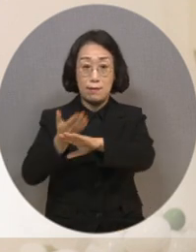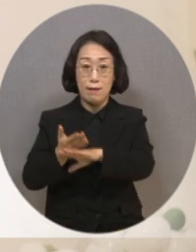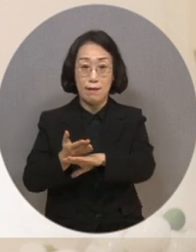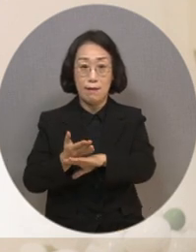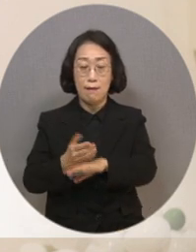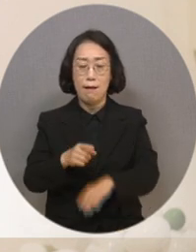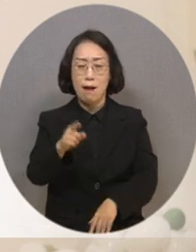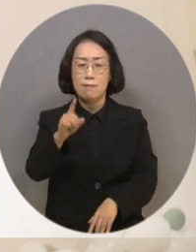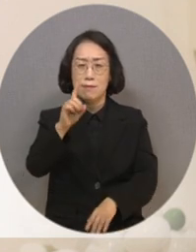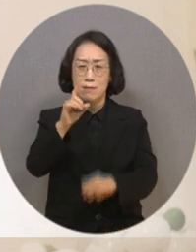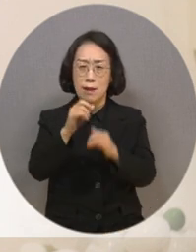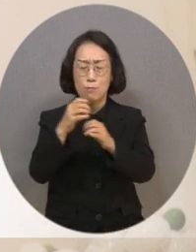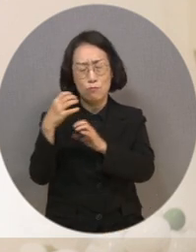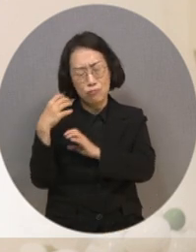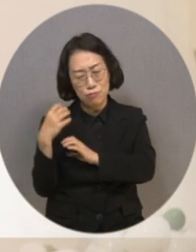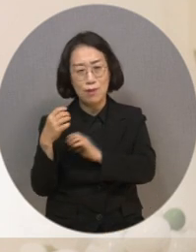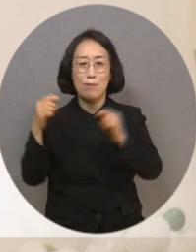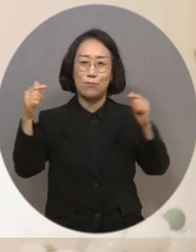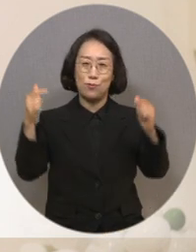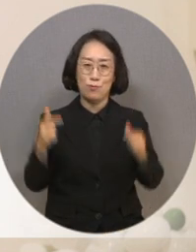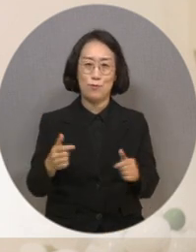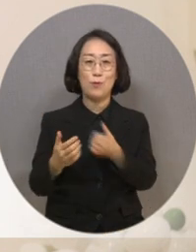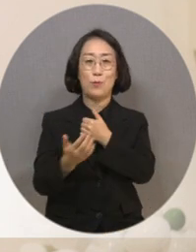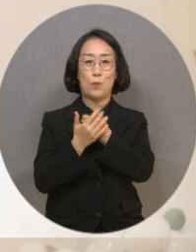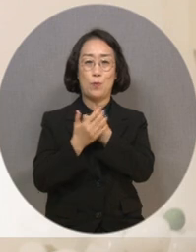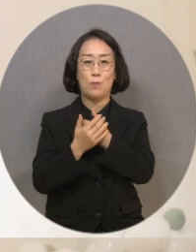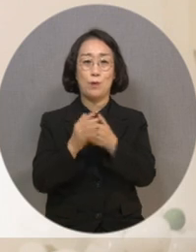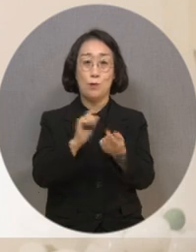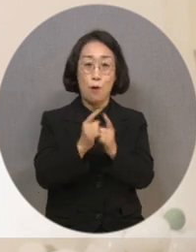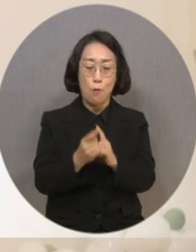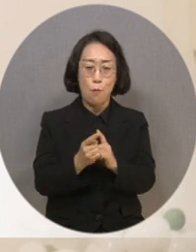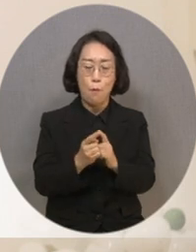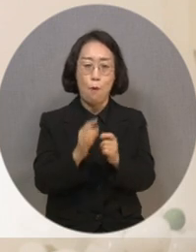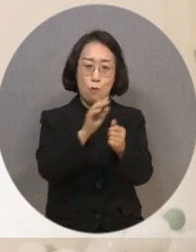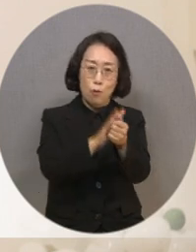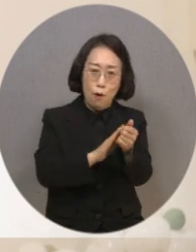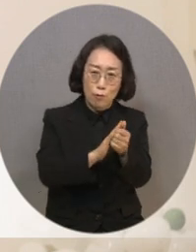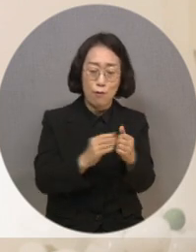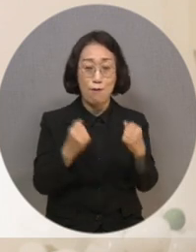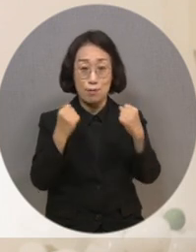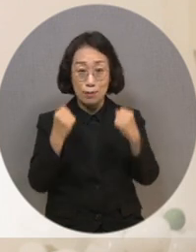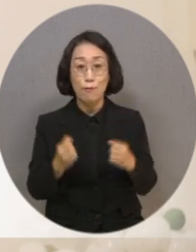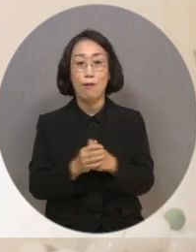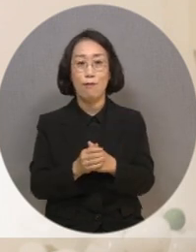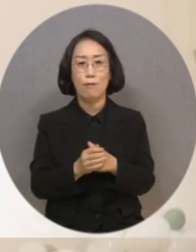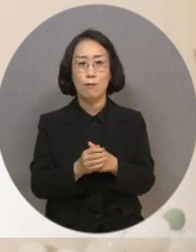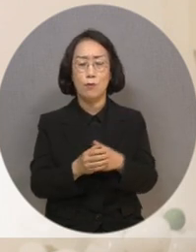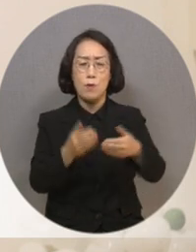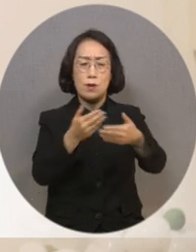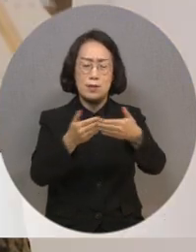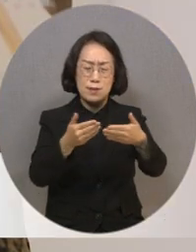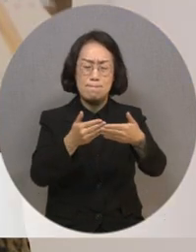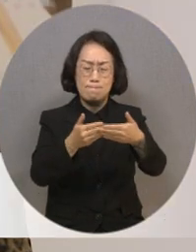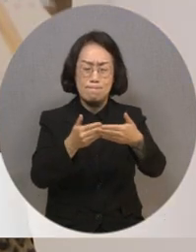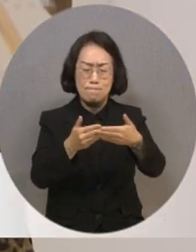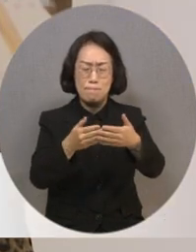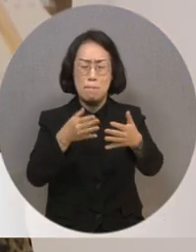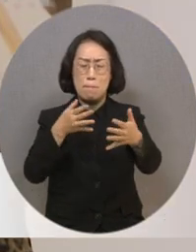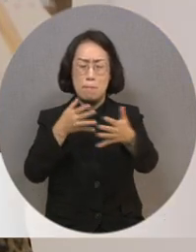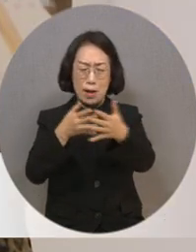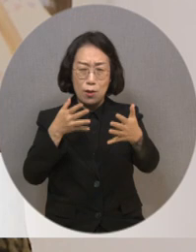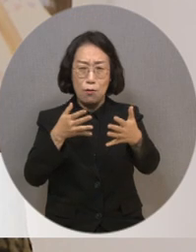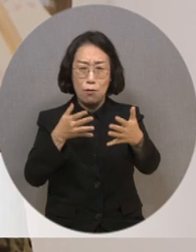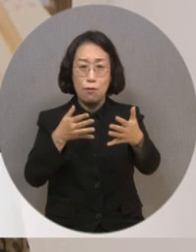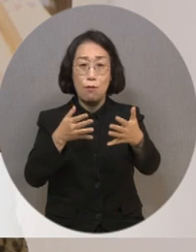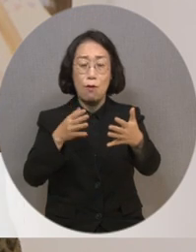그 무게가 가벼워져요. 그리고 서로 응원해주고 또 작품이 막힐 때가 있어요. 막힐